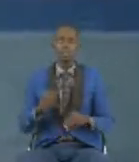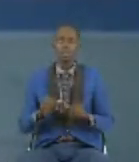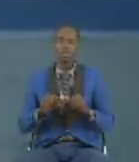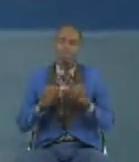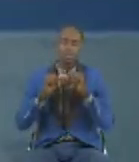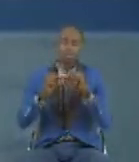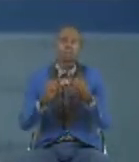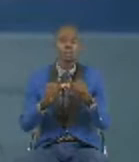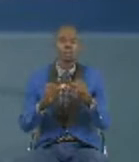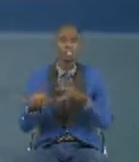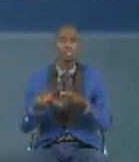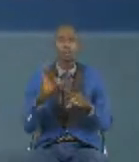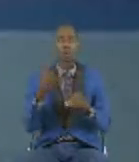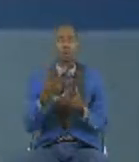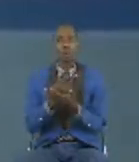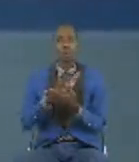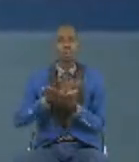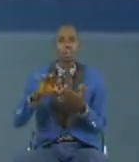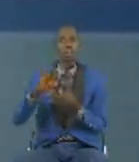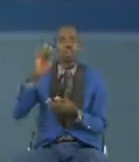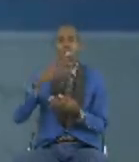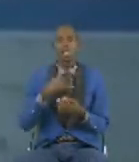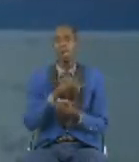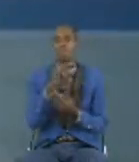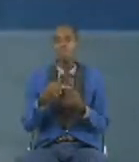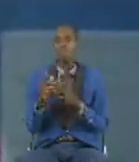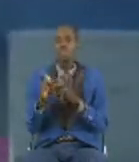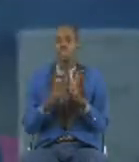Les actes continuels du Saint-Esprit. Quand